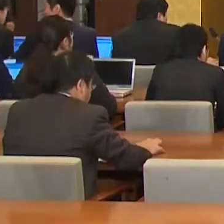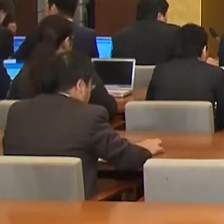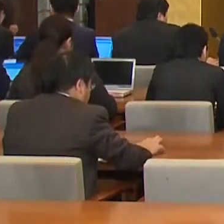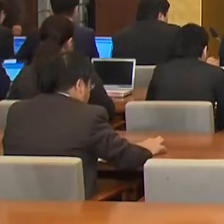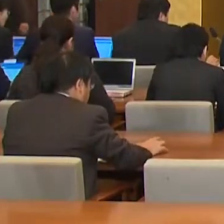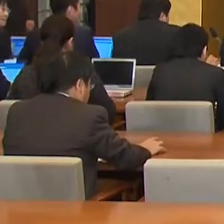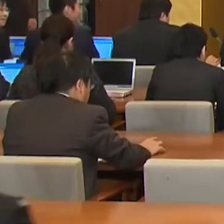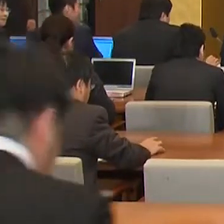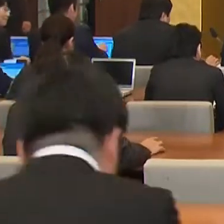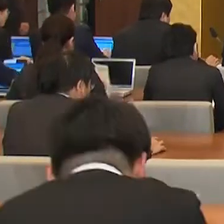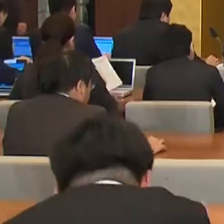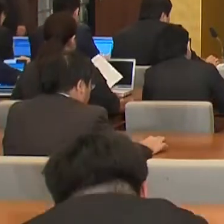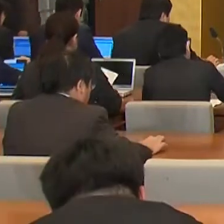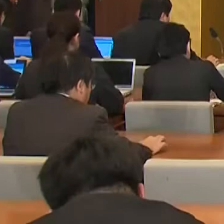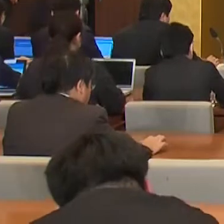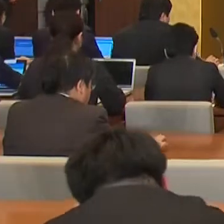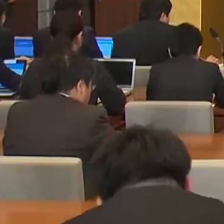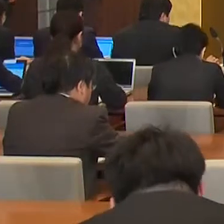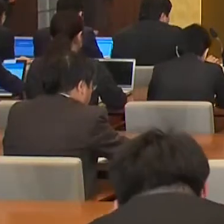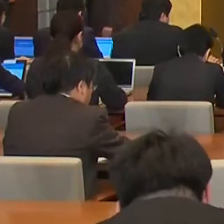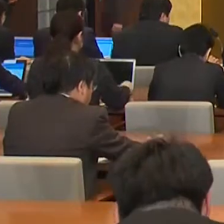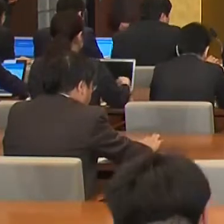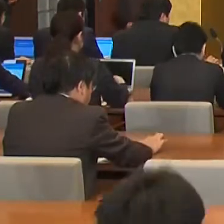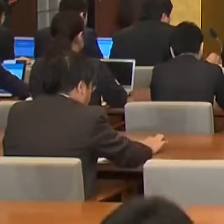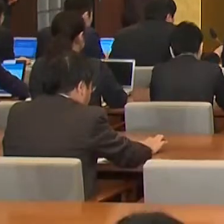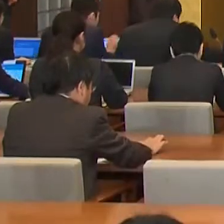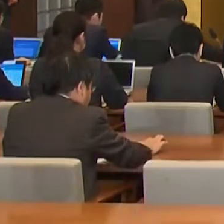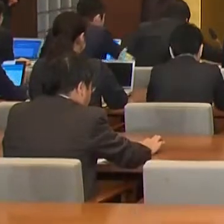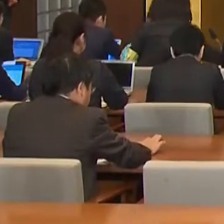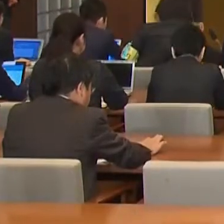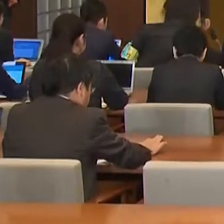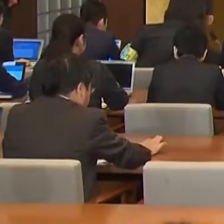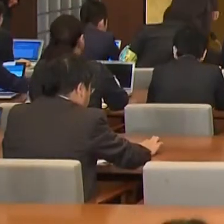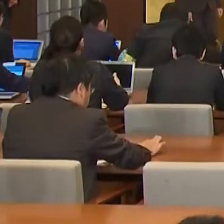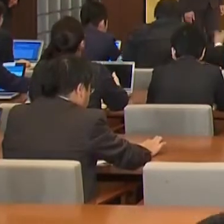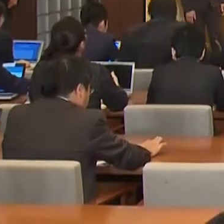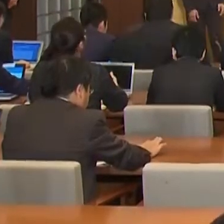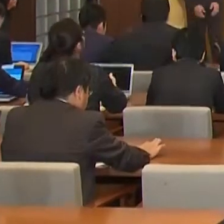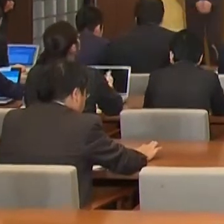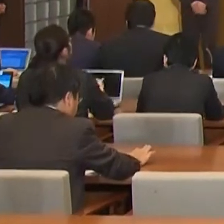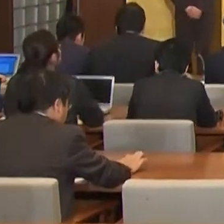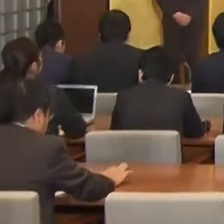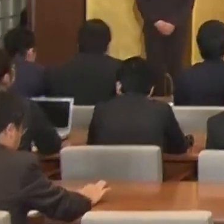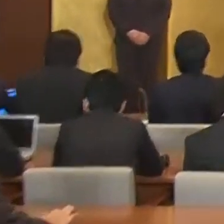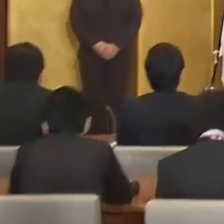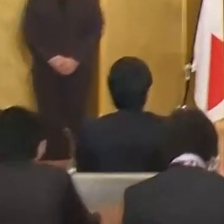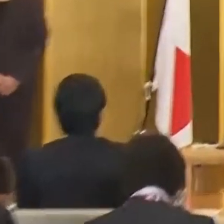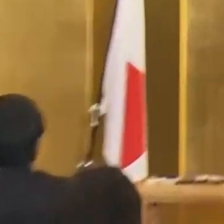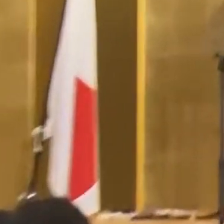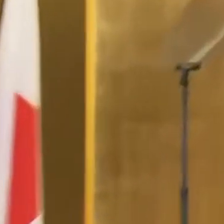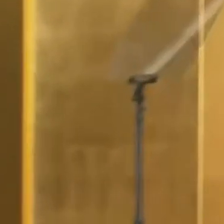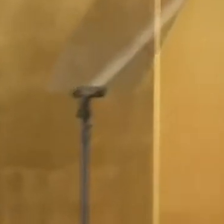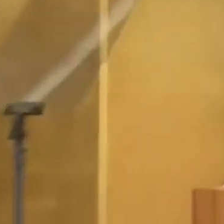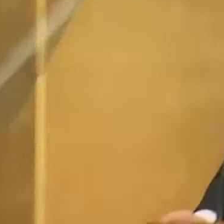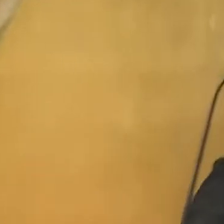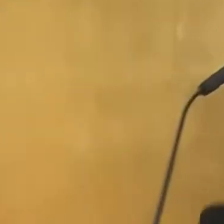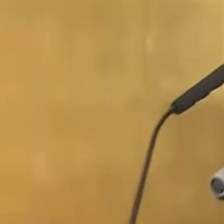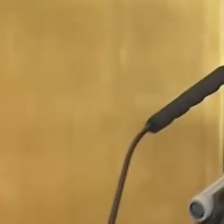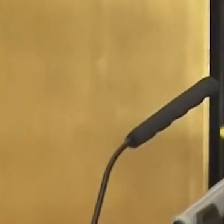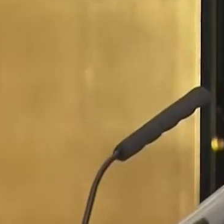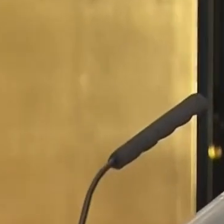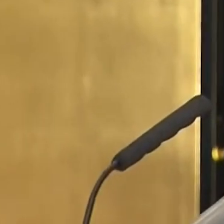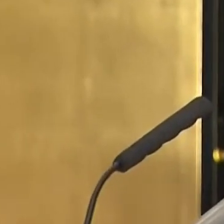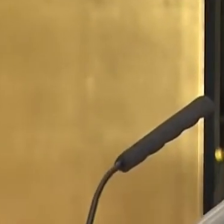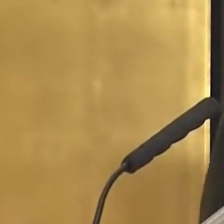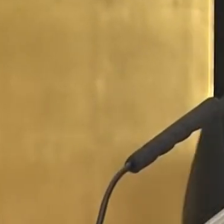ただいまから安倍内閣総理大臣の平成29年年頭の記者会見を行います。はじめに総理からご発言が